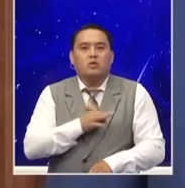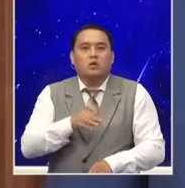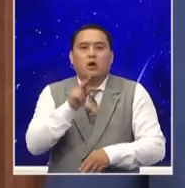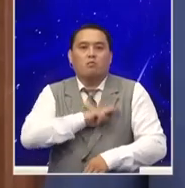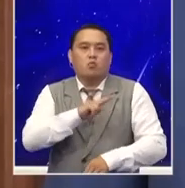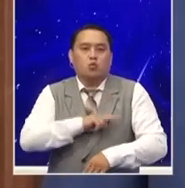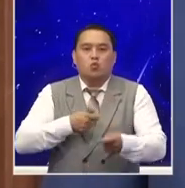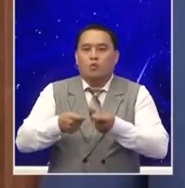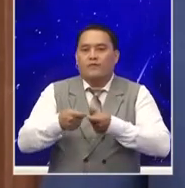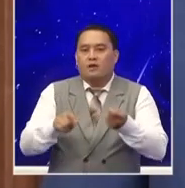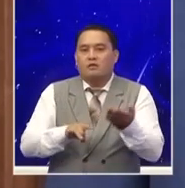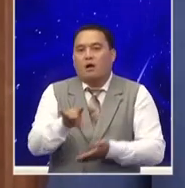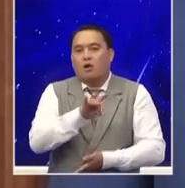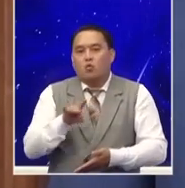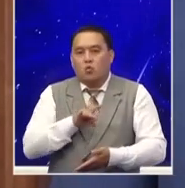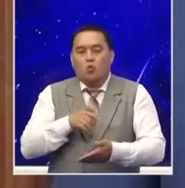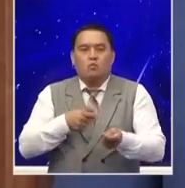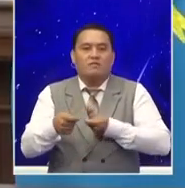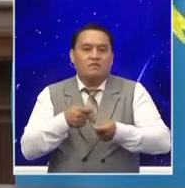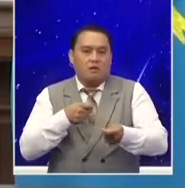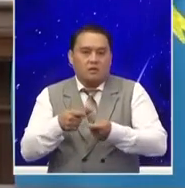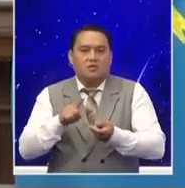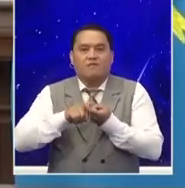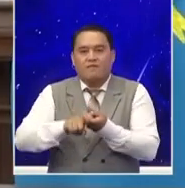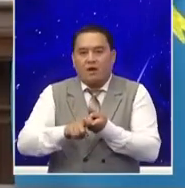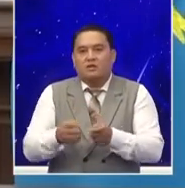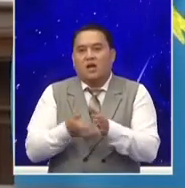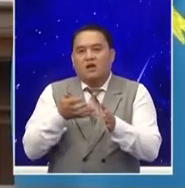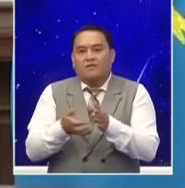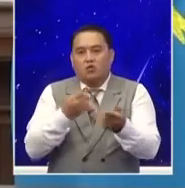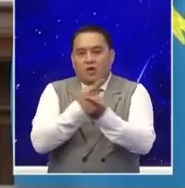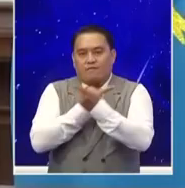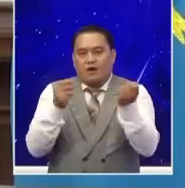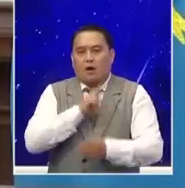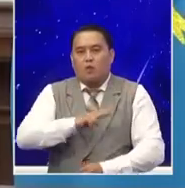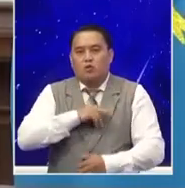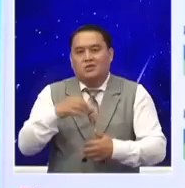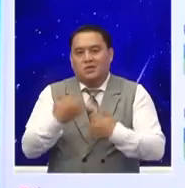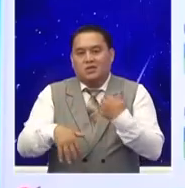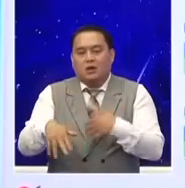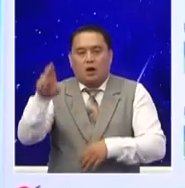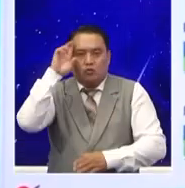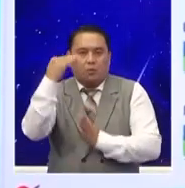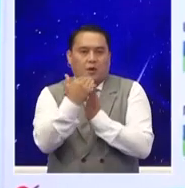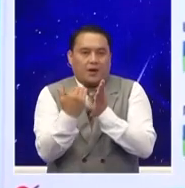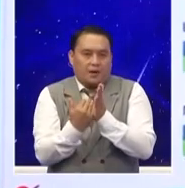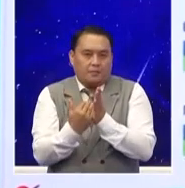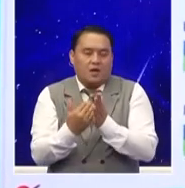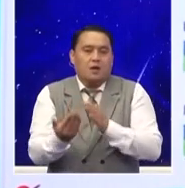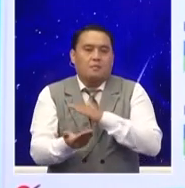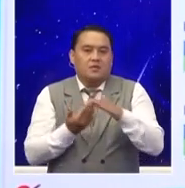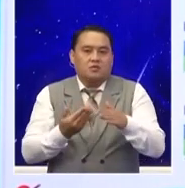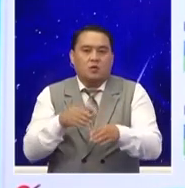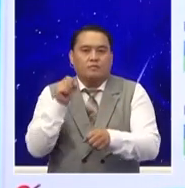работу руководителей районов и соответствующих управлений, связанную с недостаточной информационной работой среди населения по государственным программам, и призвал